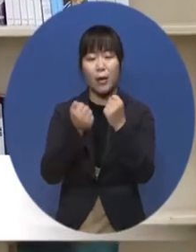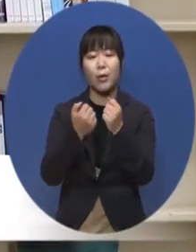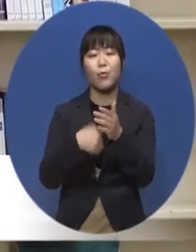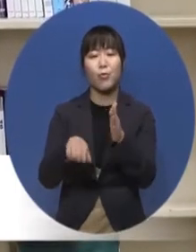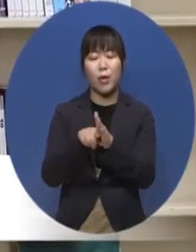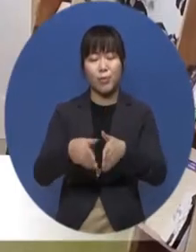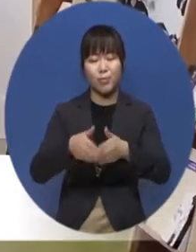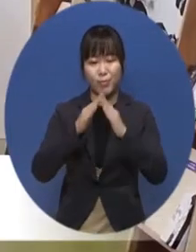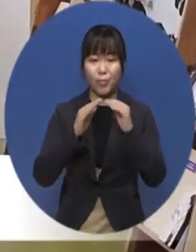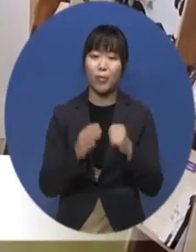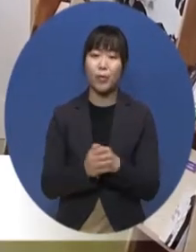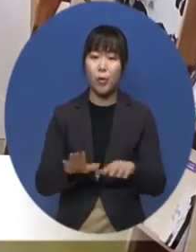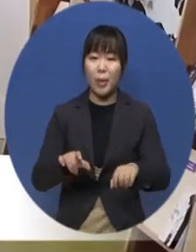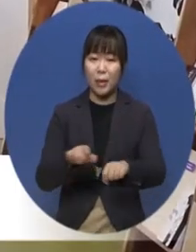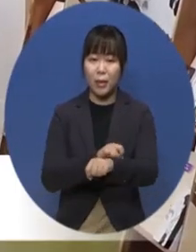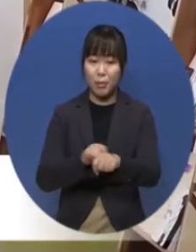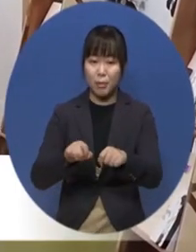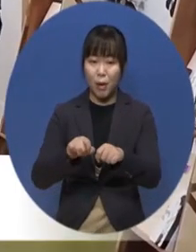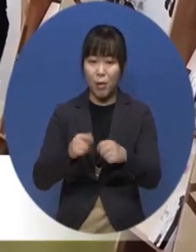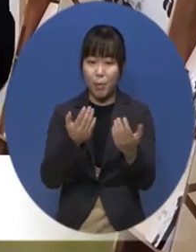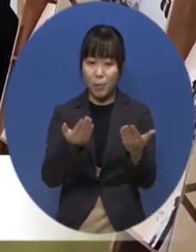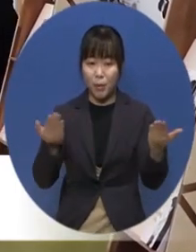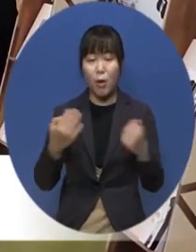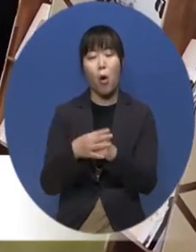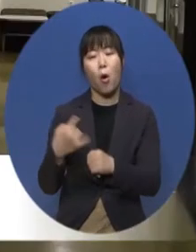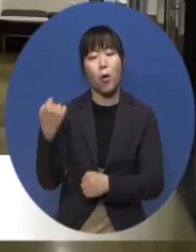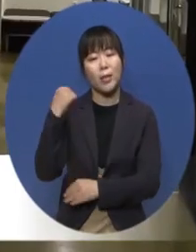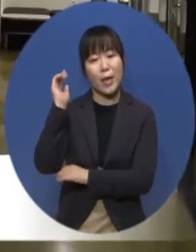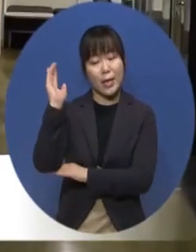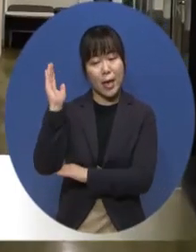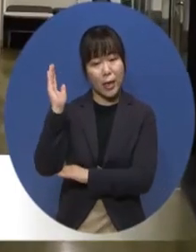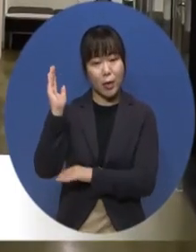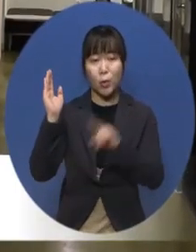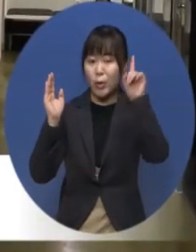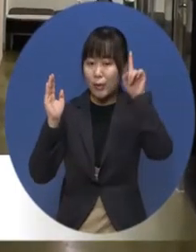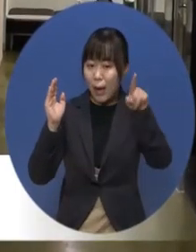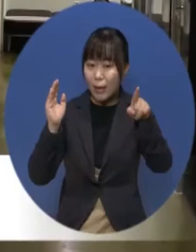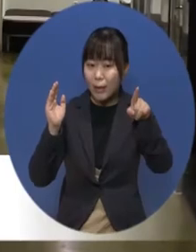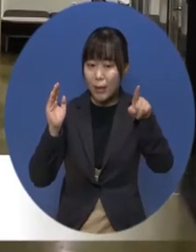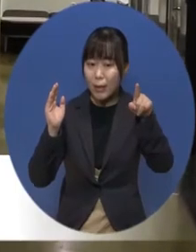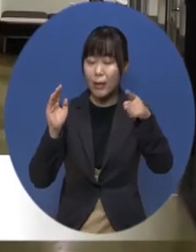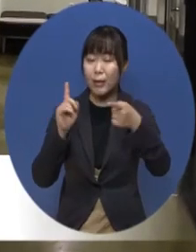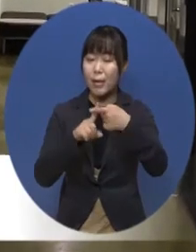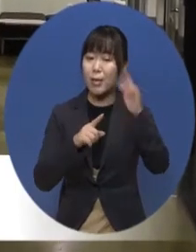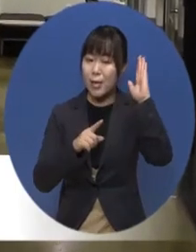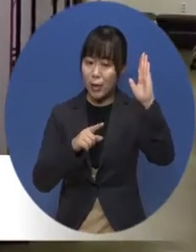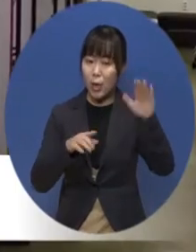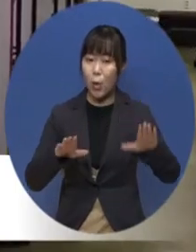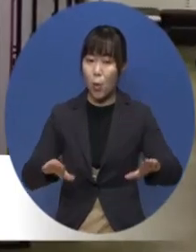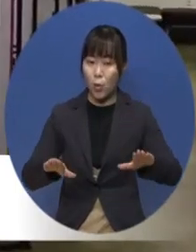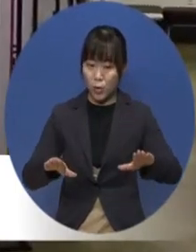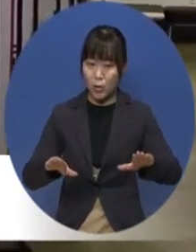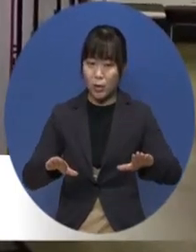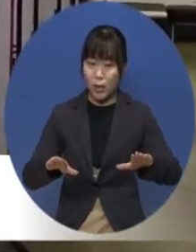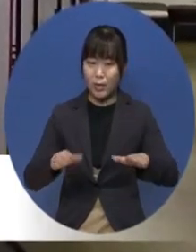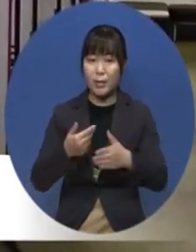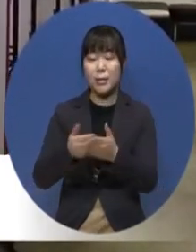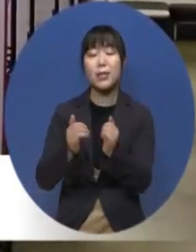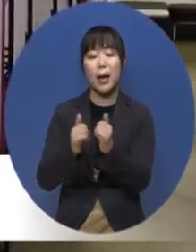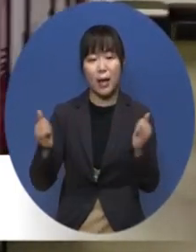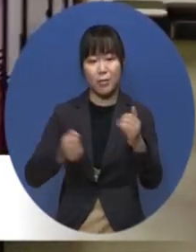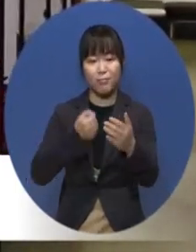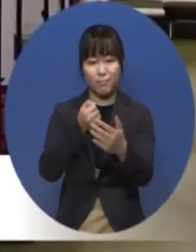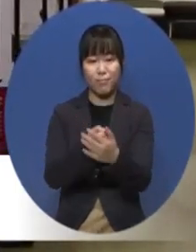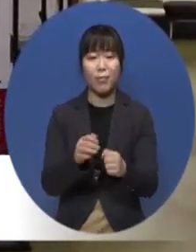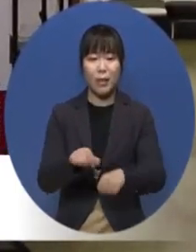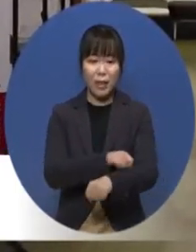설립되었습니다. 이번 특별전의 주제는 어제의 이야기로 내일을 이야기하는 오늘의 작가로 정했습니다.